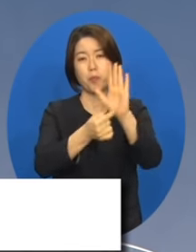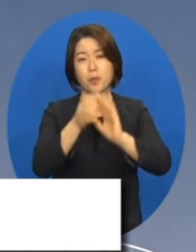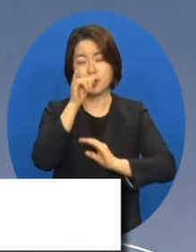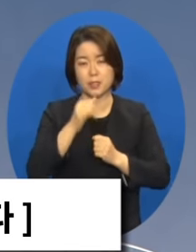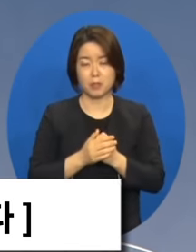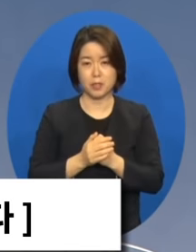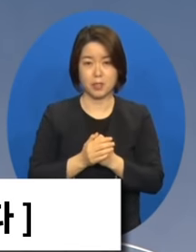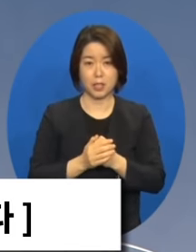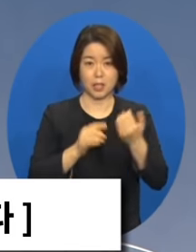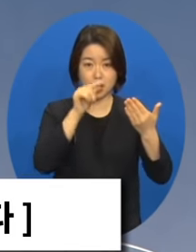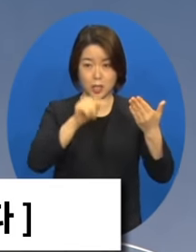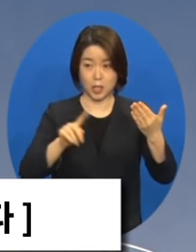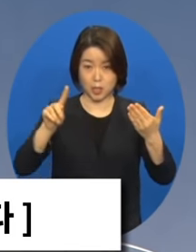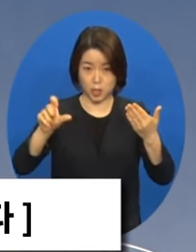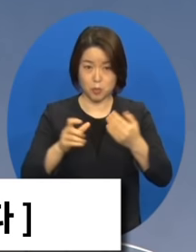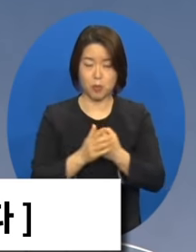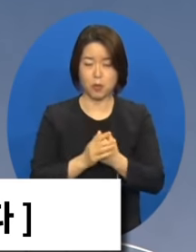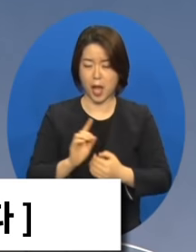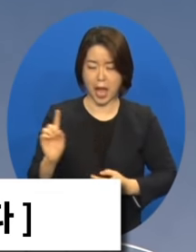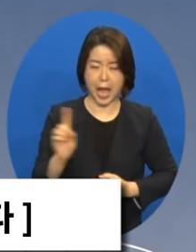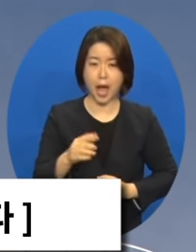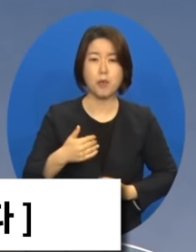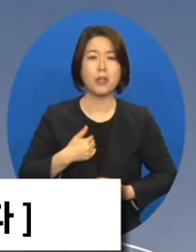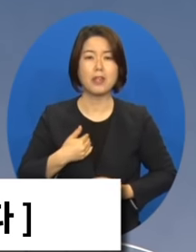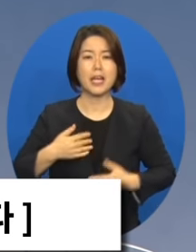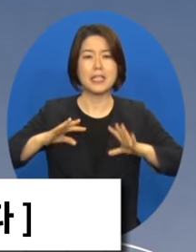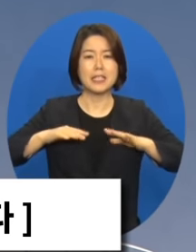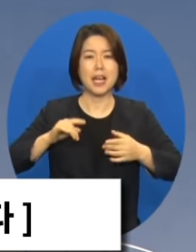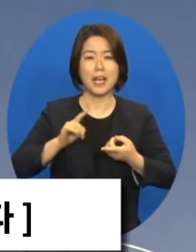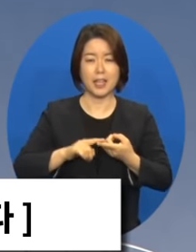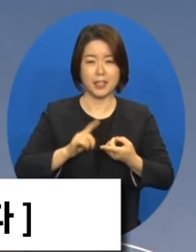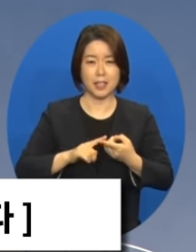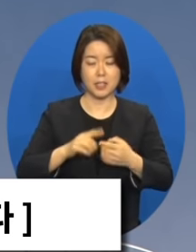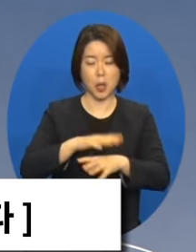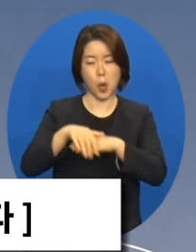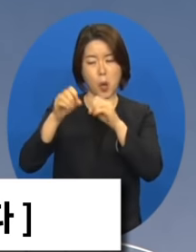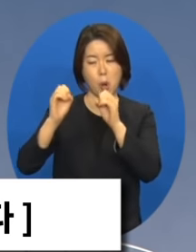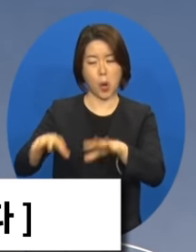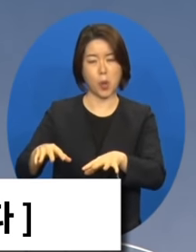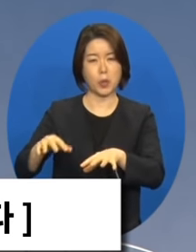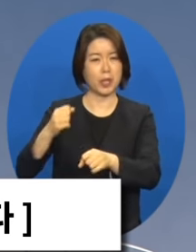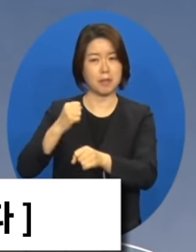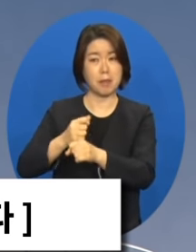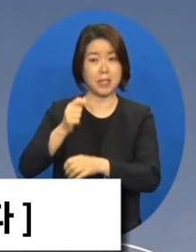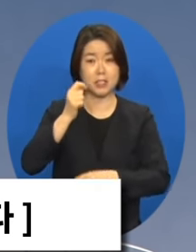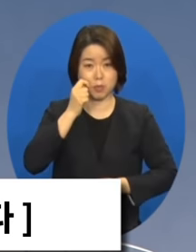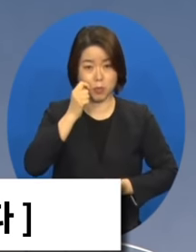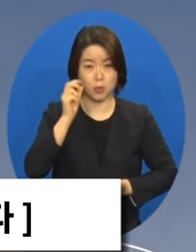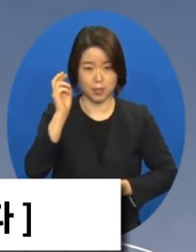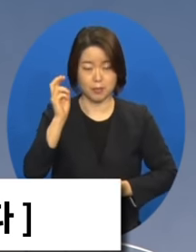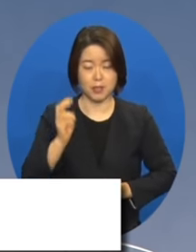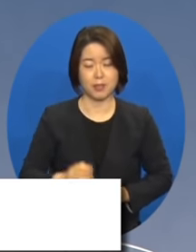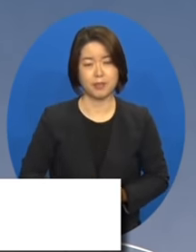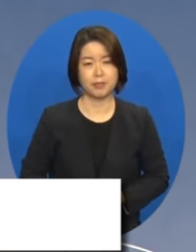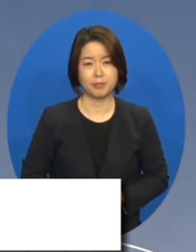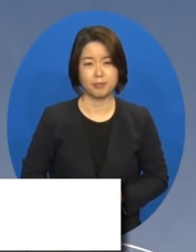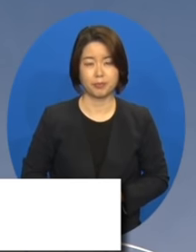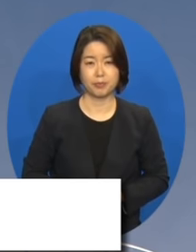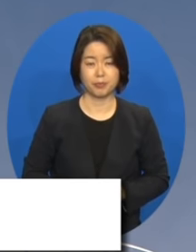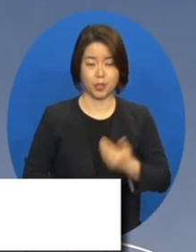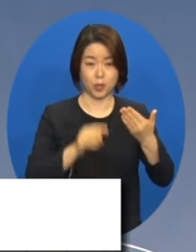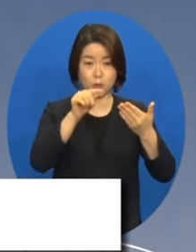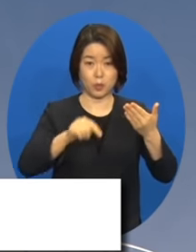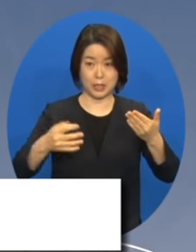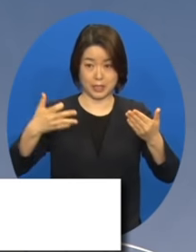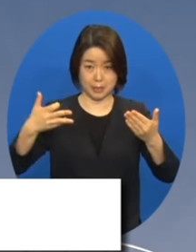15절에 아무도 나의 이 자랑거리를 헛되게 하지 못할 것입니다 18절에 보면